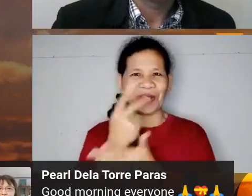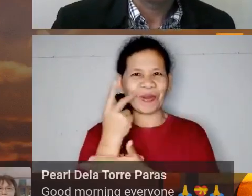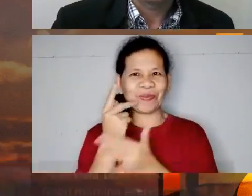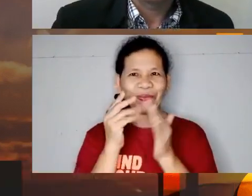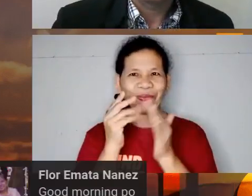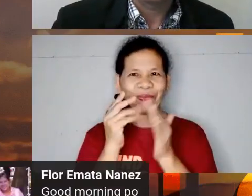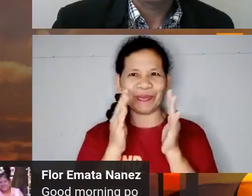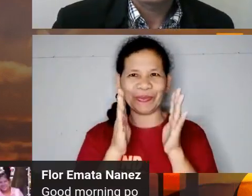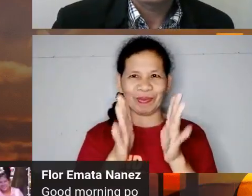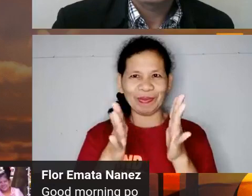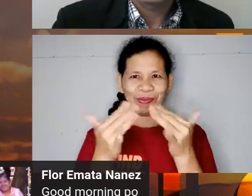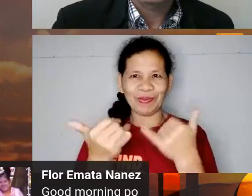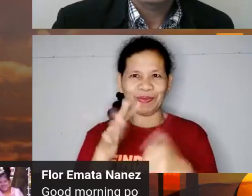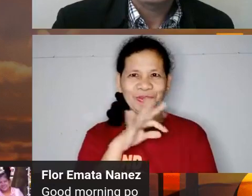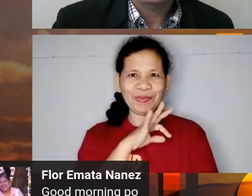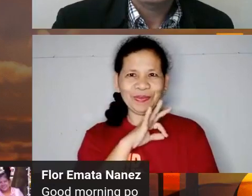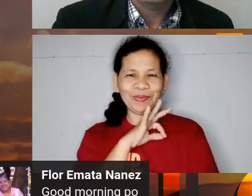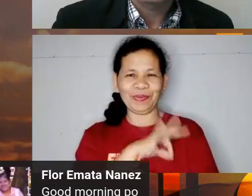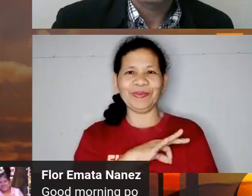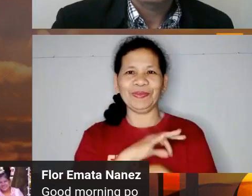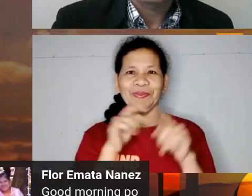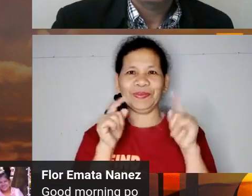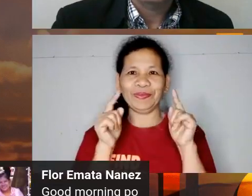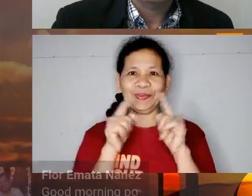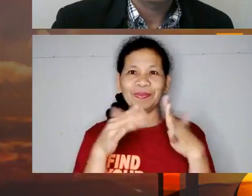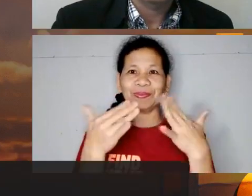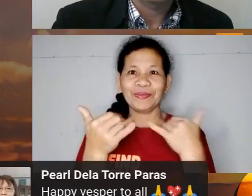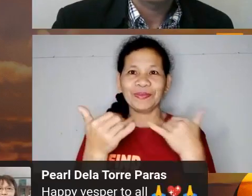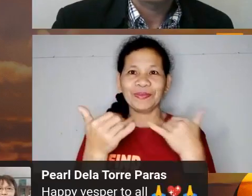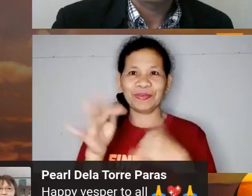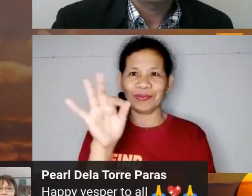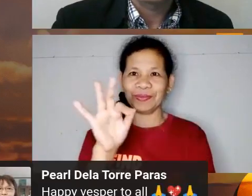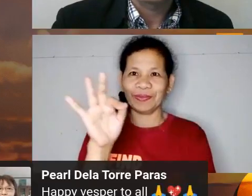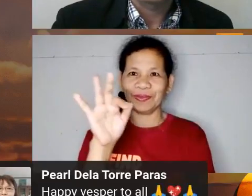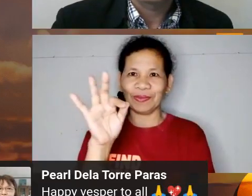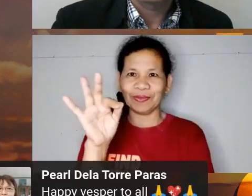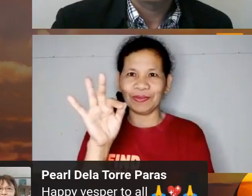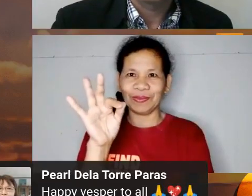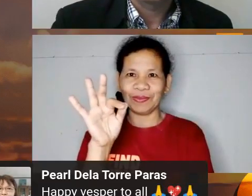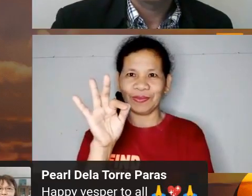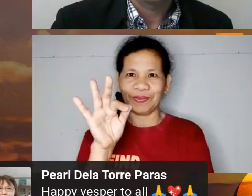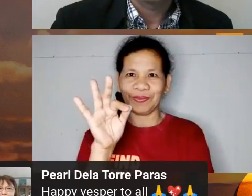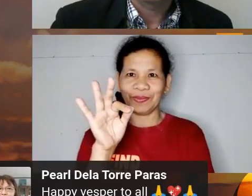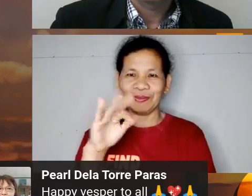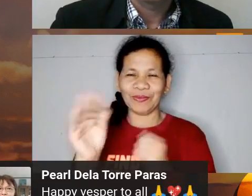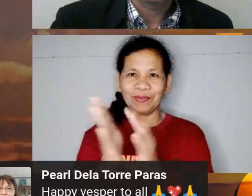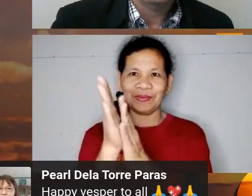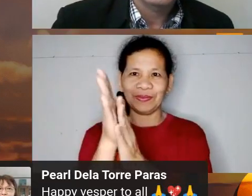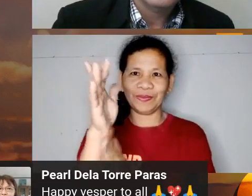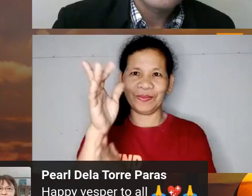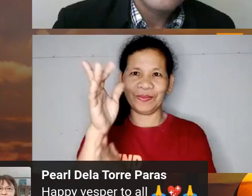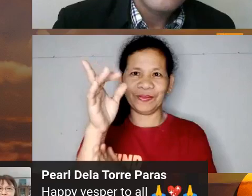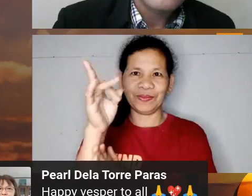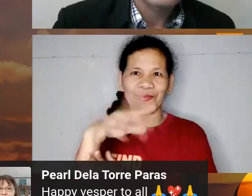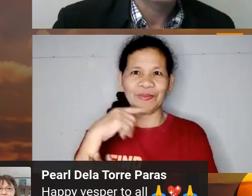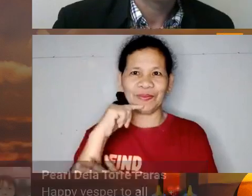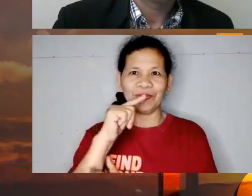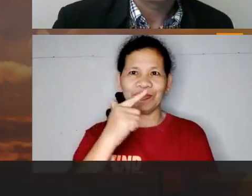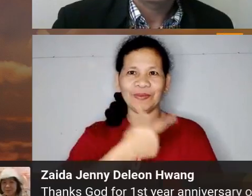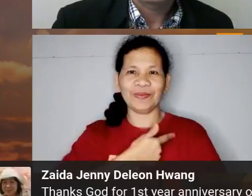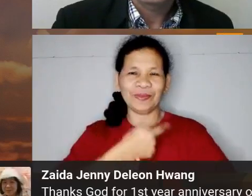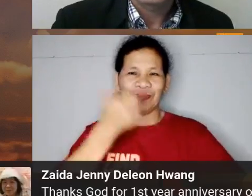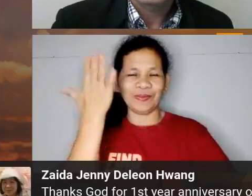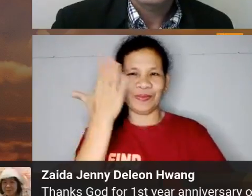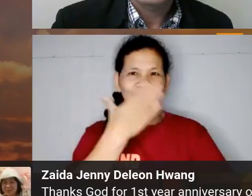May pagkakataon muli tayong araw po ng Friday, no? Araw ng Friday, purihin po natin ang ating Panginoon. Binabati ko po kayo ng magandang,